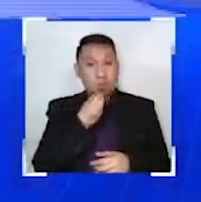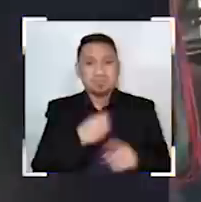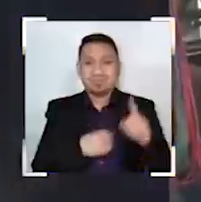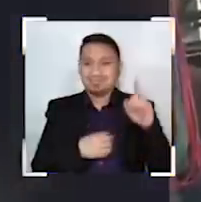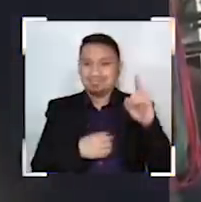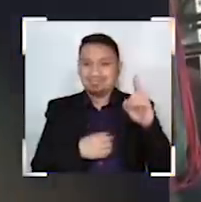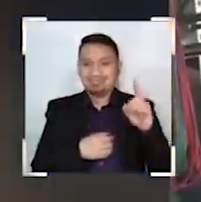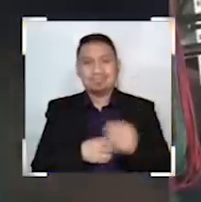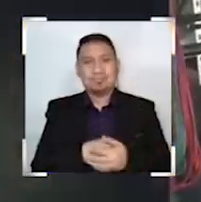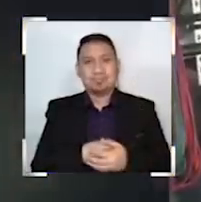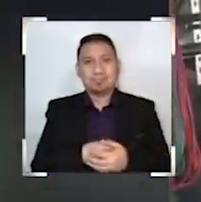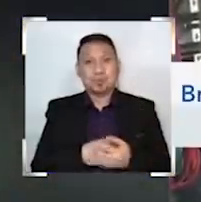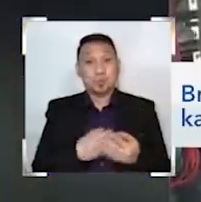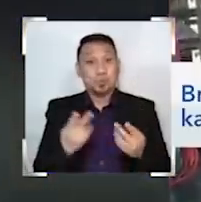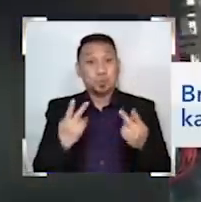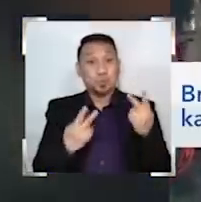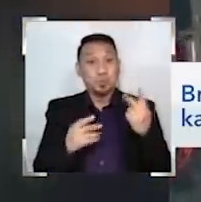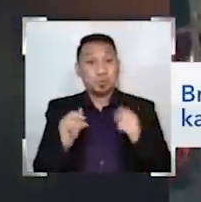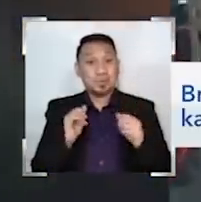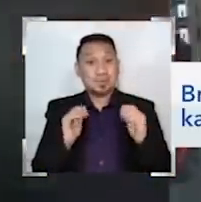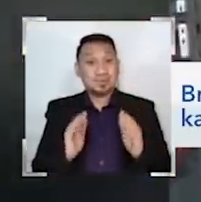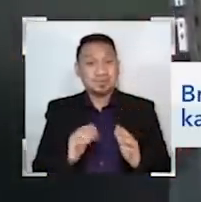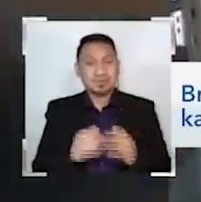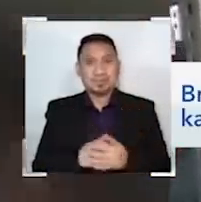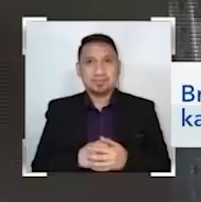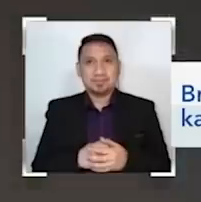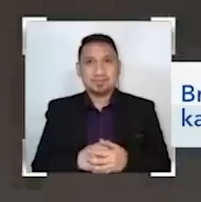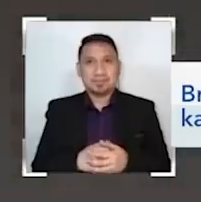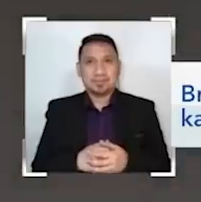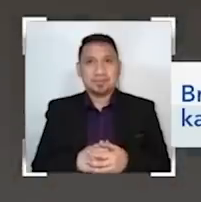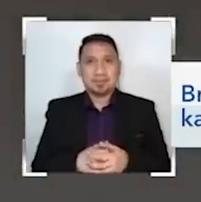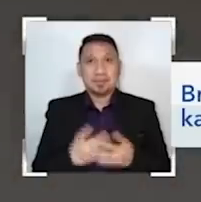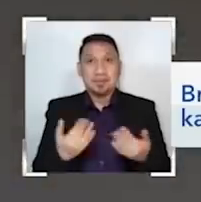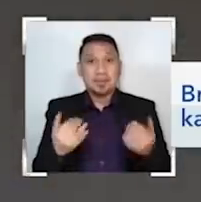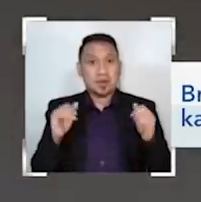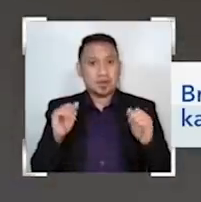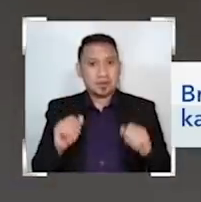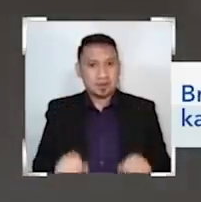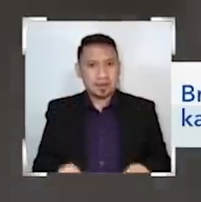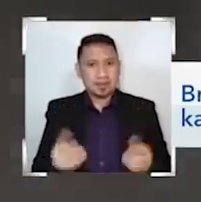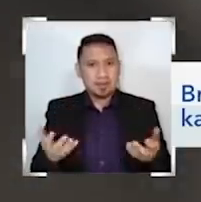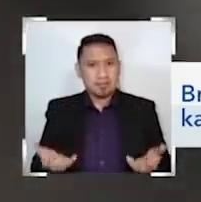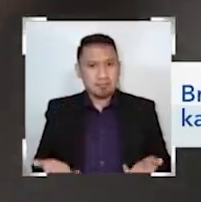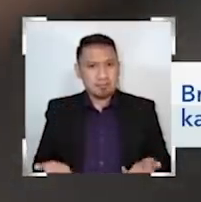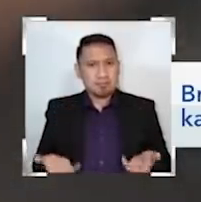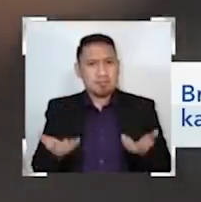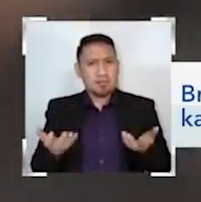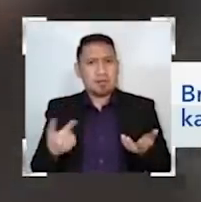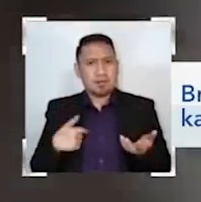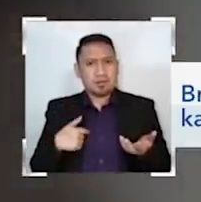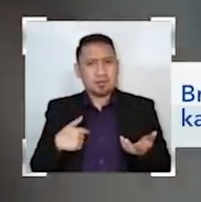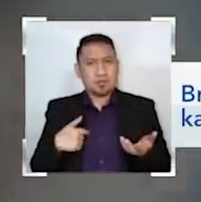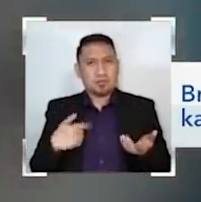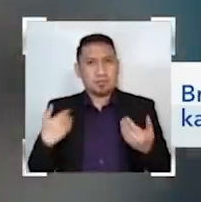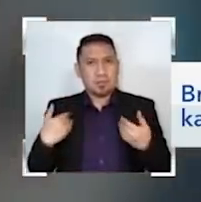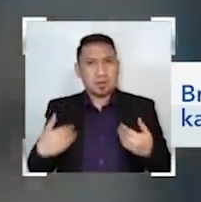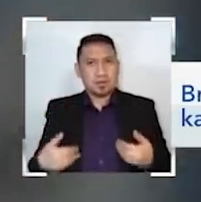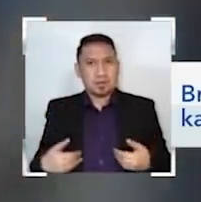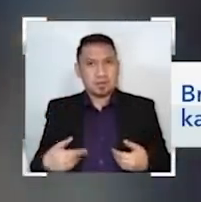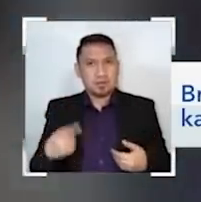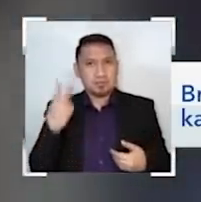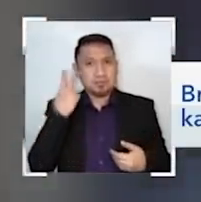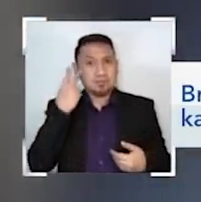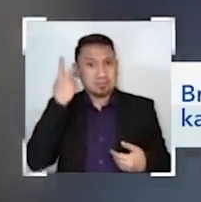Garner. Si Captain Marvel kayang buhatin ang kanyang katawan using one arm. At gumagamit din